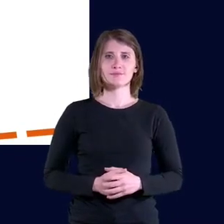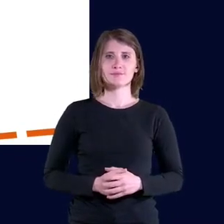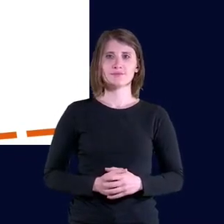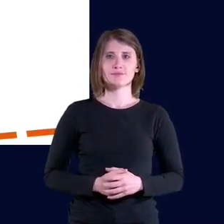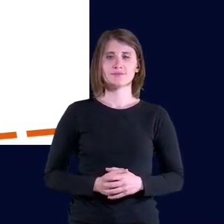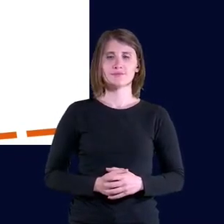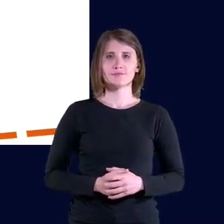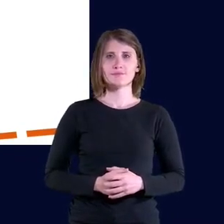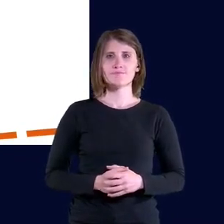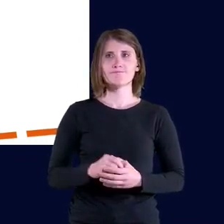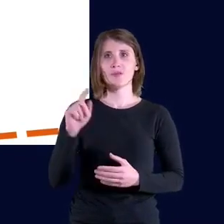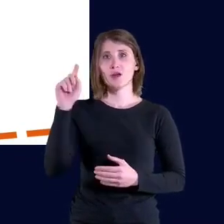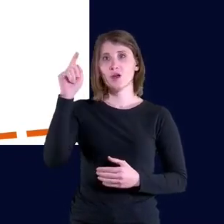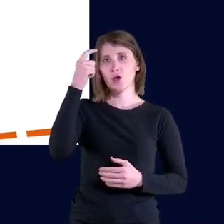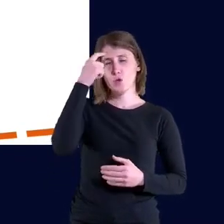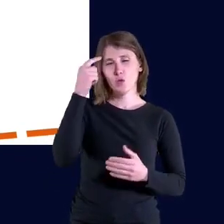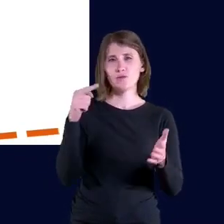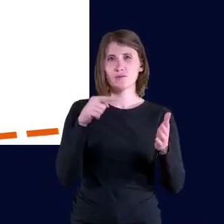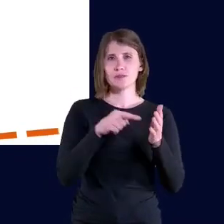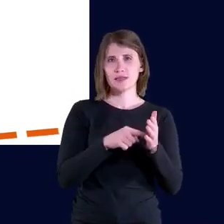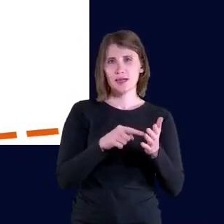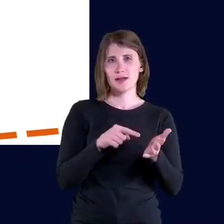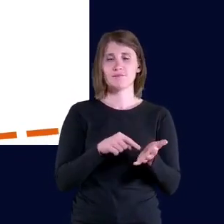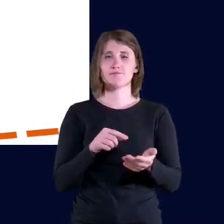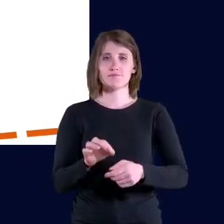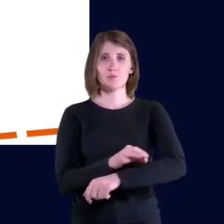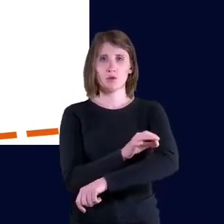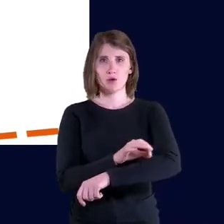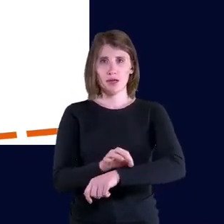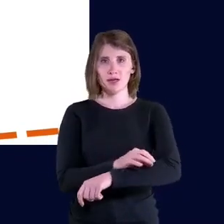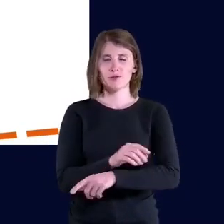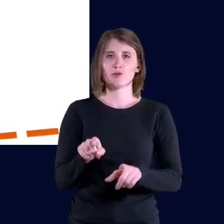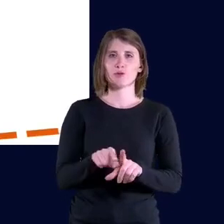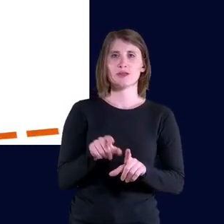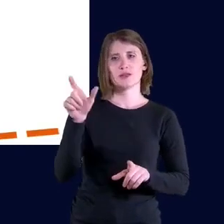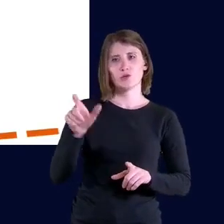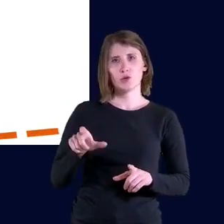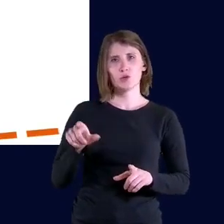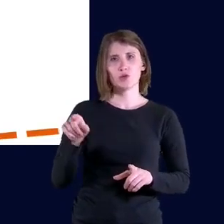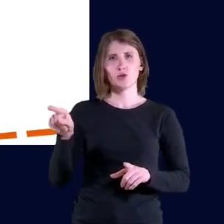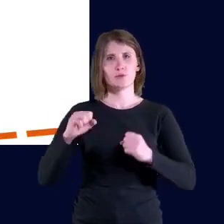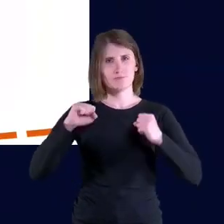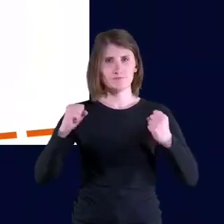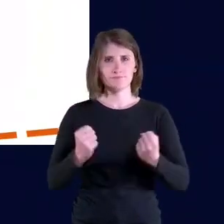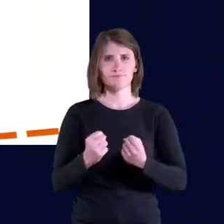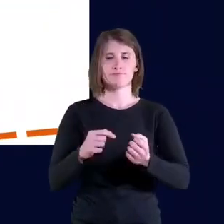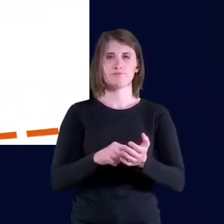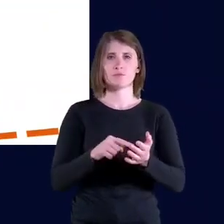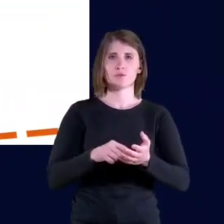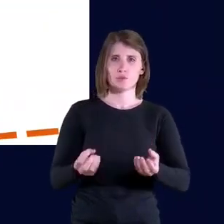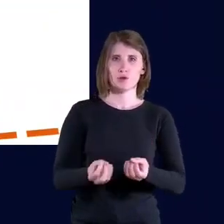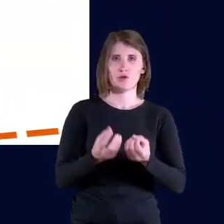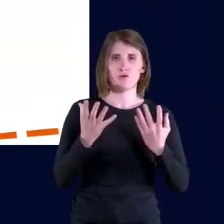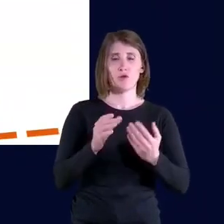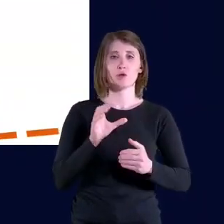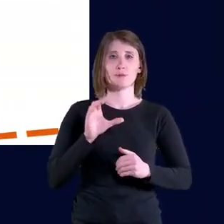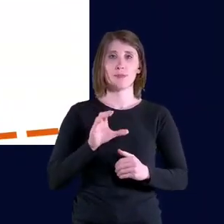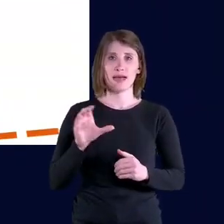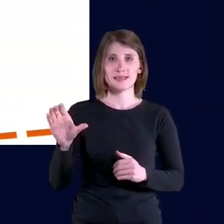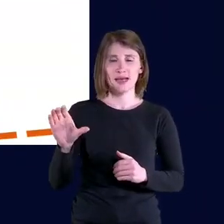głównym założeniem projektu i osób które zostały zaangażowane w tworzeniu takiej takiej